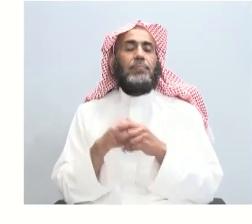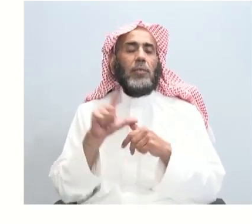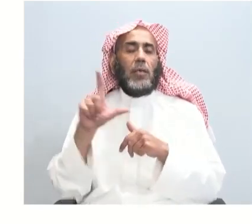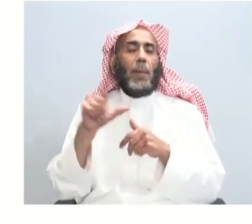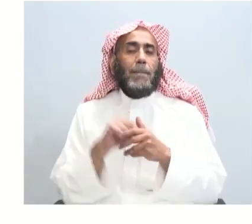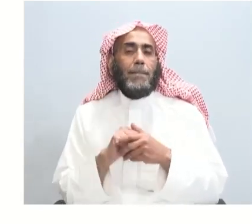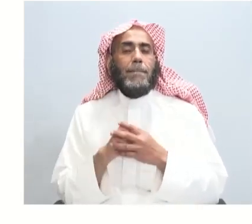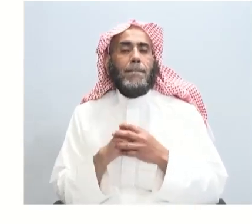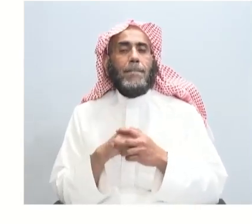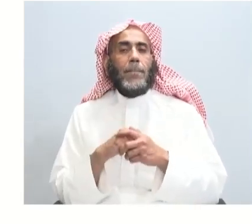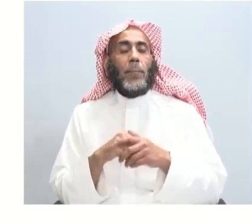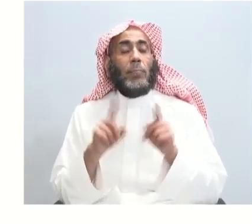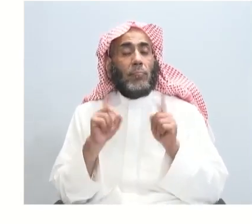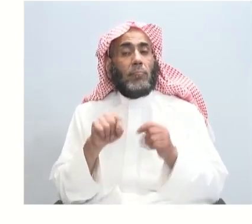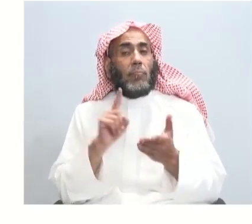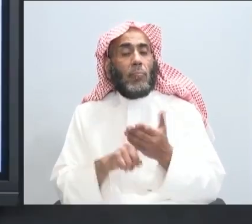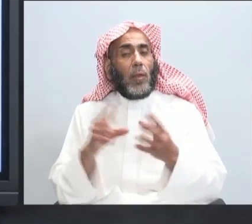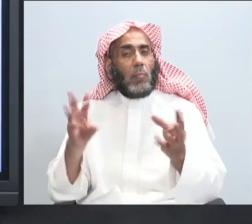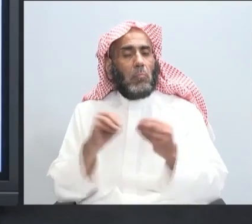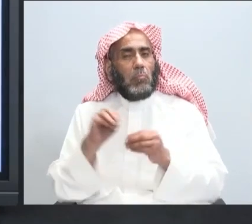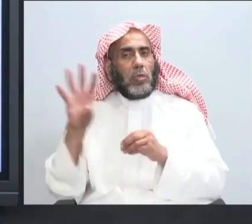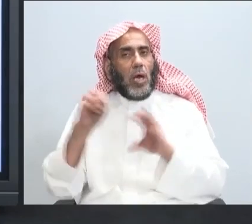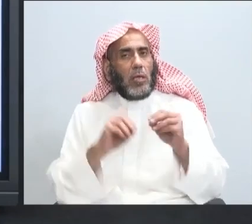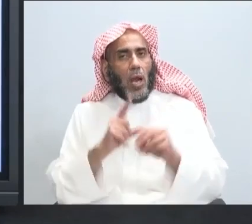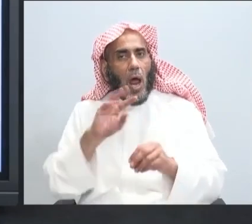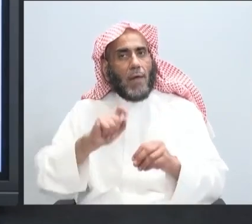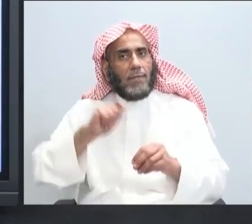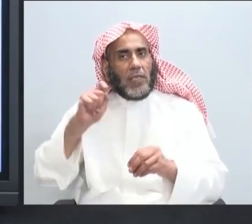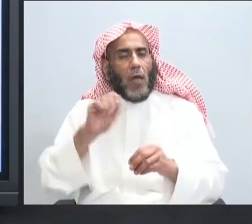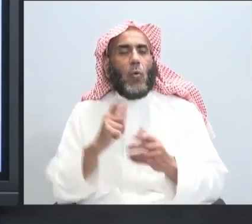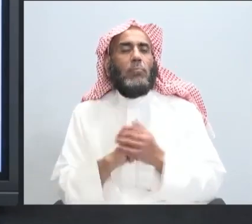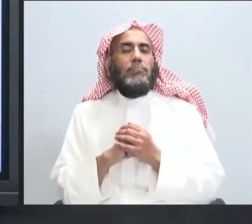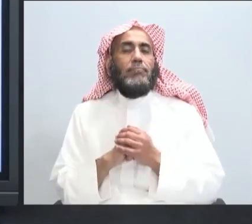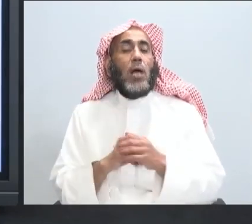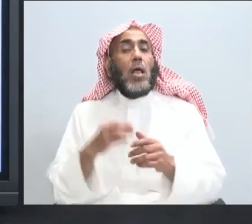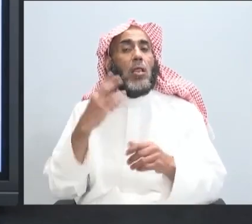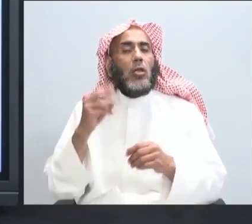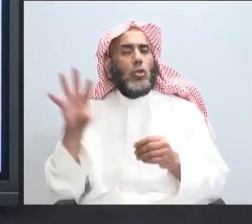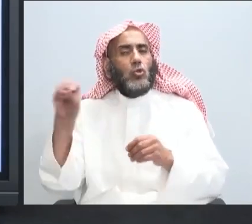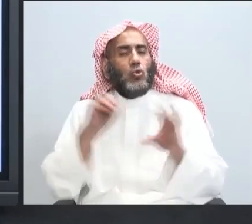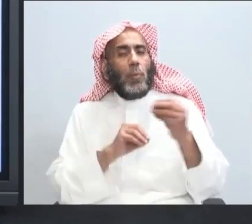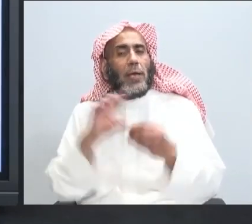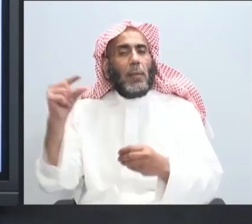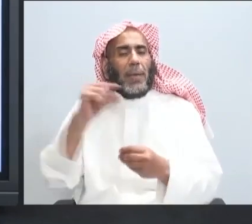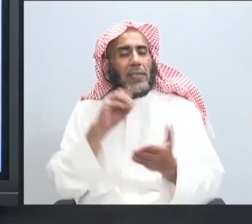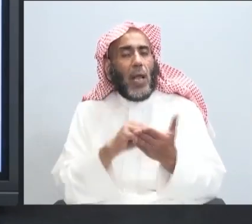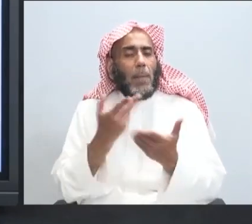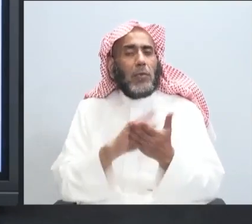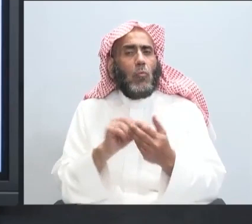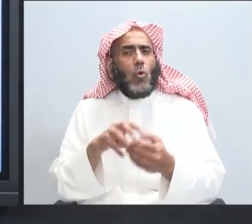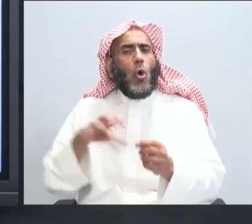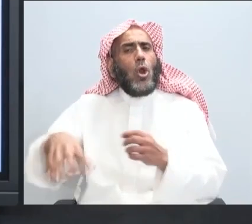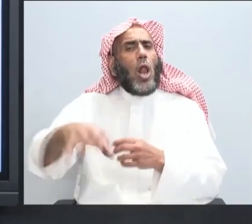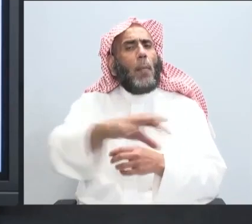صحيح أنها أتت من مصادر فصيحة. ثالثا، جمعت مادة المعاجم من كل